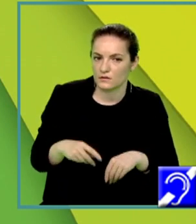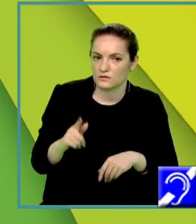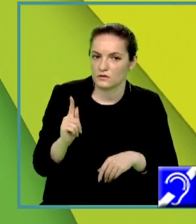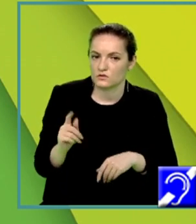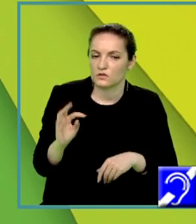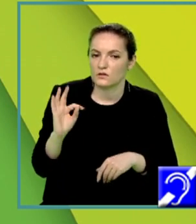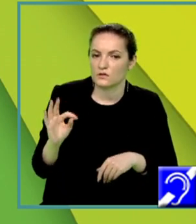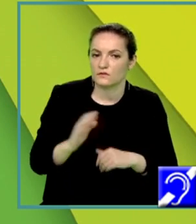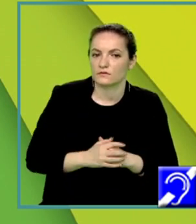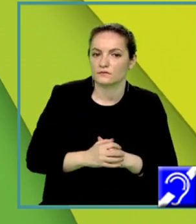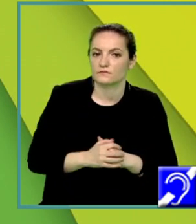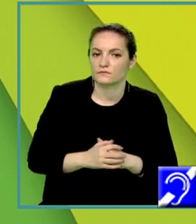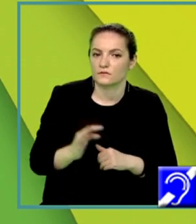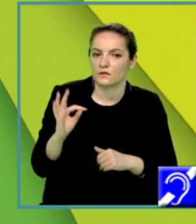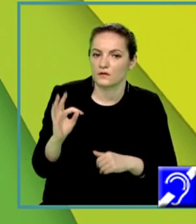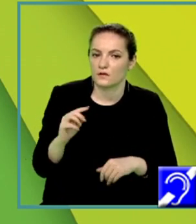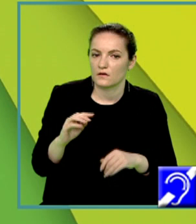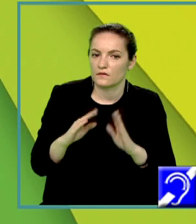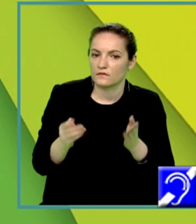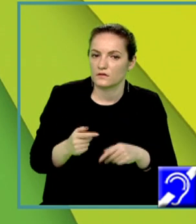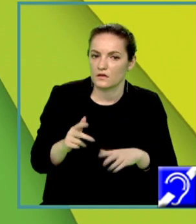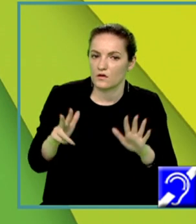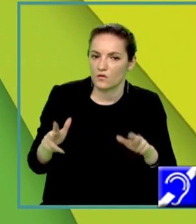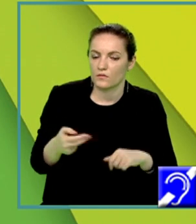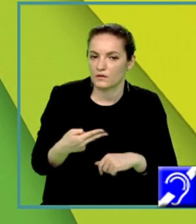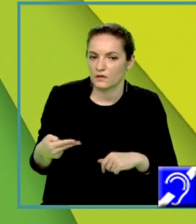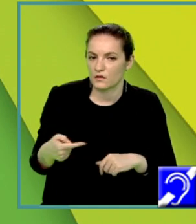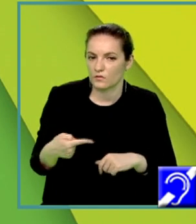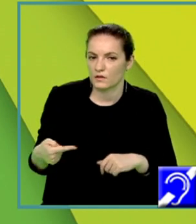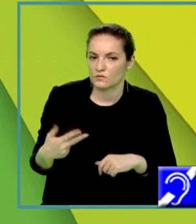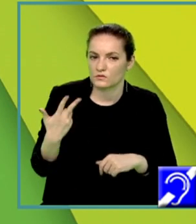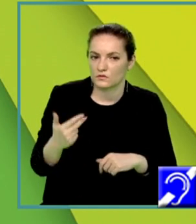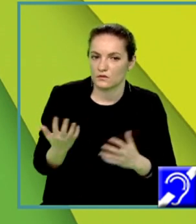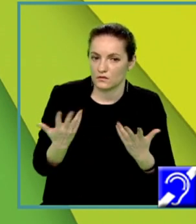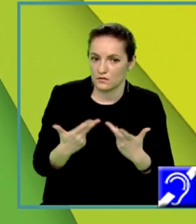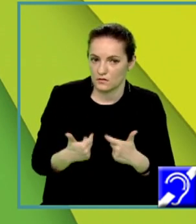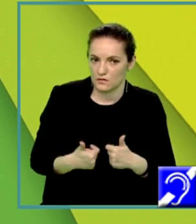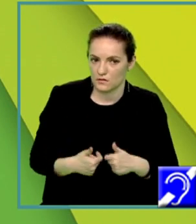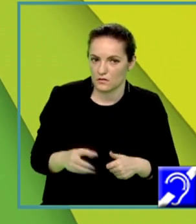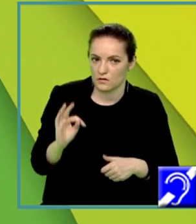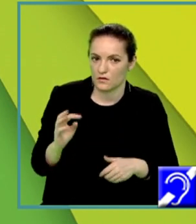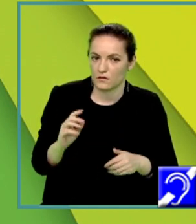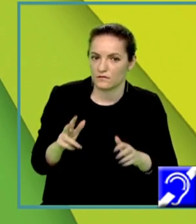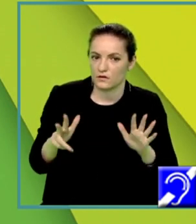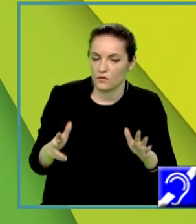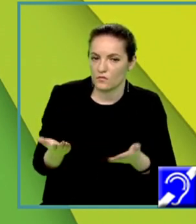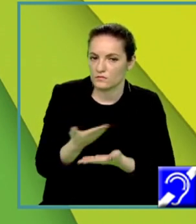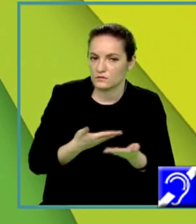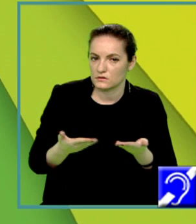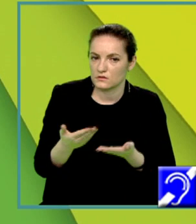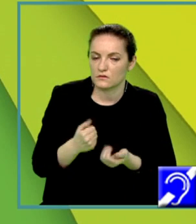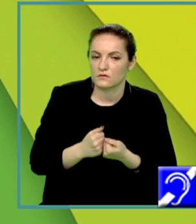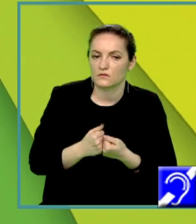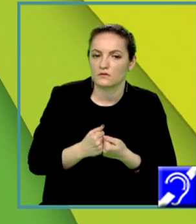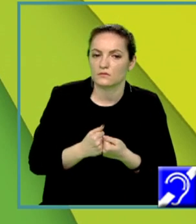Cu alte cuvinte, F de 8 va trebui să ne dea minus 3. Calculăm f de 8 înlocuind în expresia